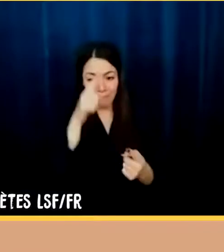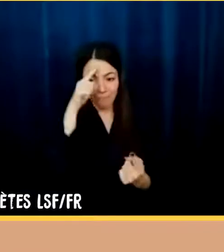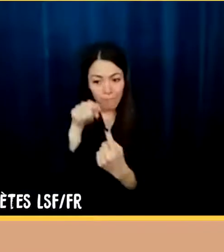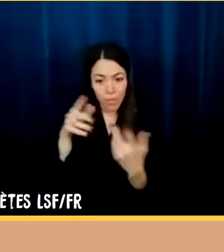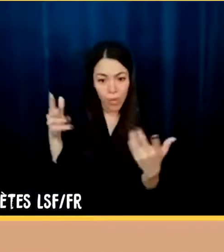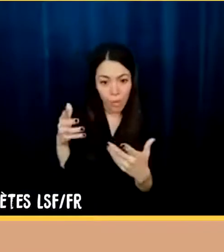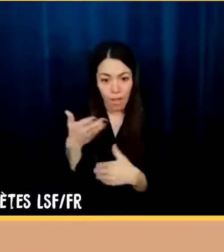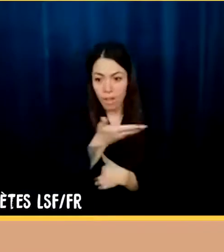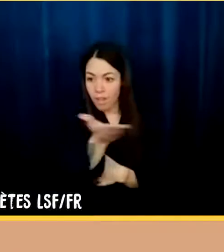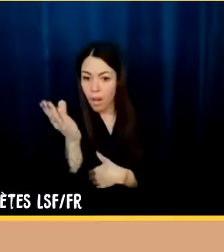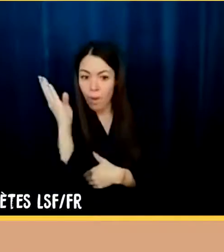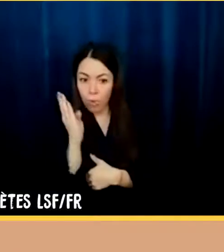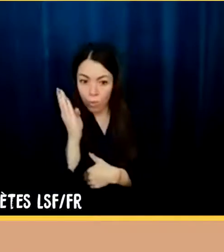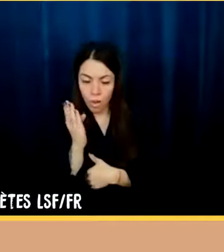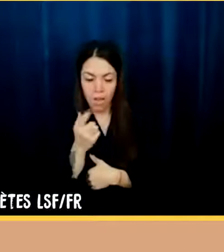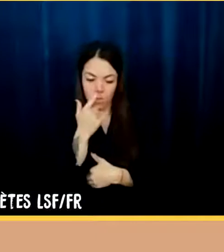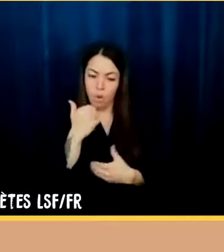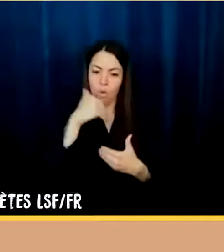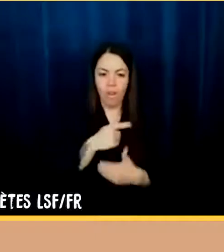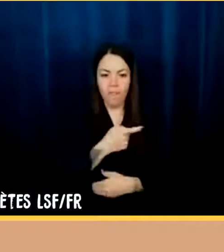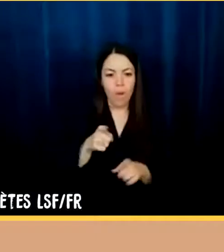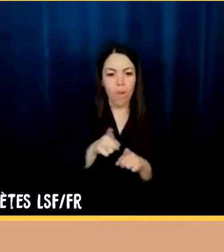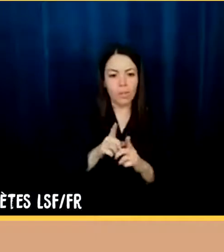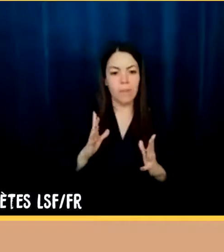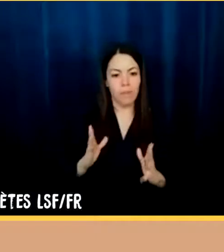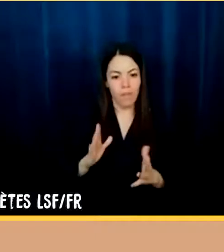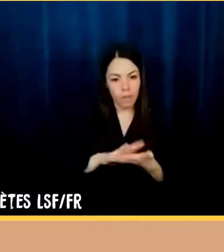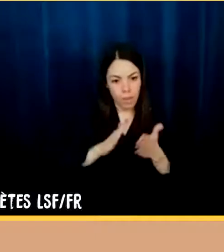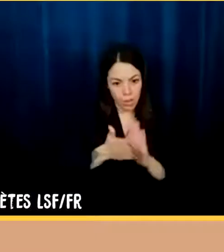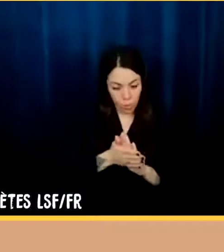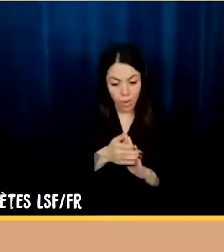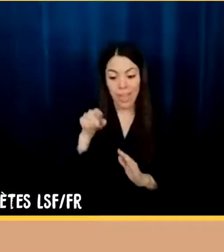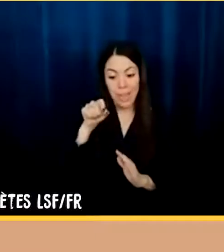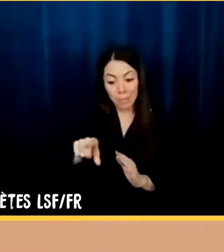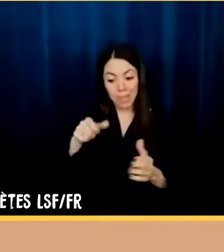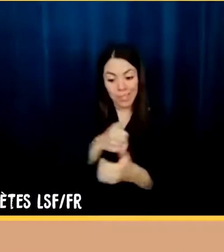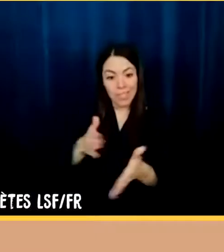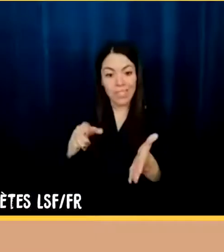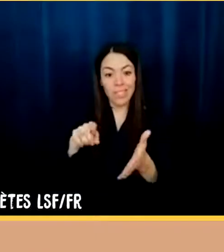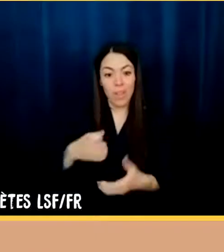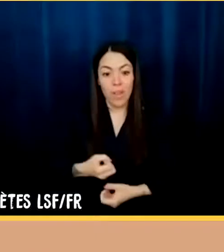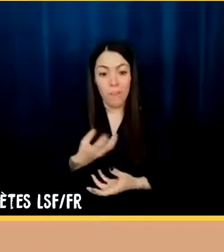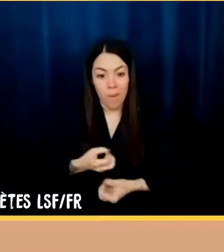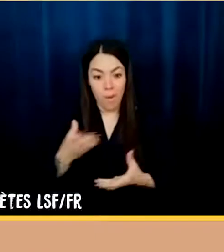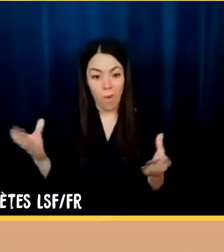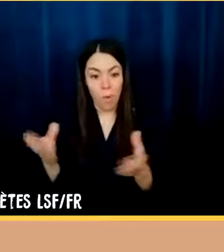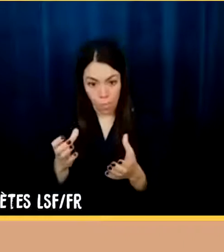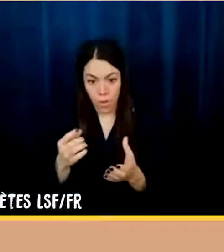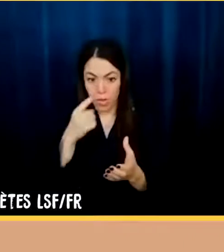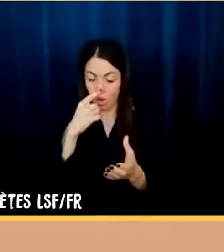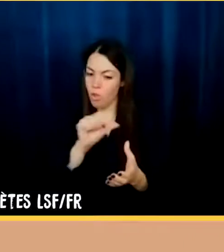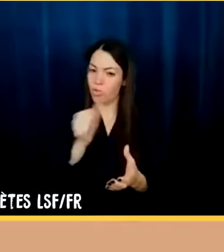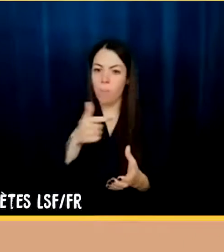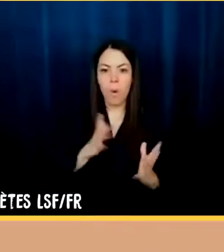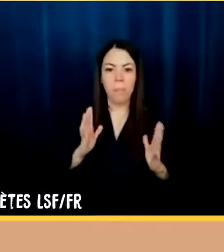et exprimé par les bénévoles de l'association. Et lorsque cela est possible, nous proposons des espaces uniquement réservés aux bénévoles concernés par la problématique